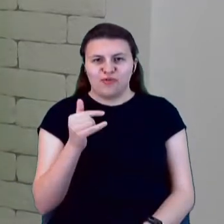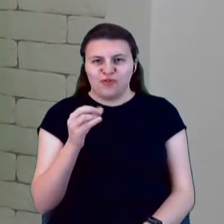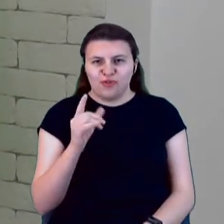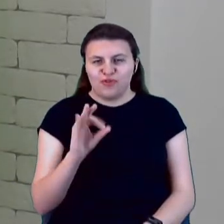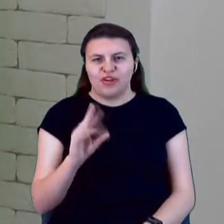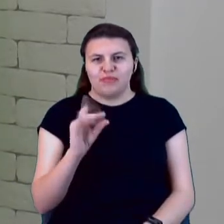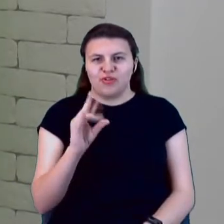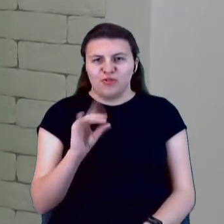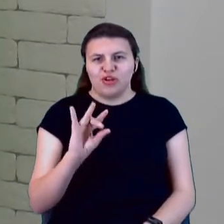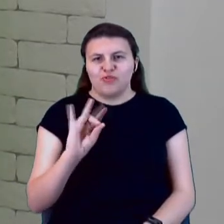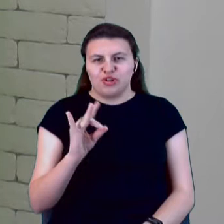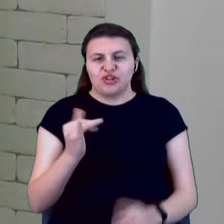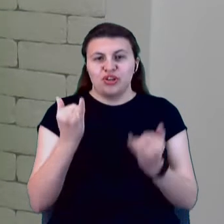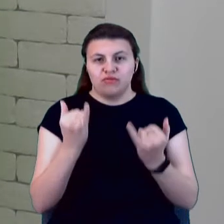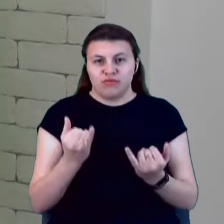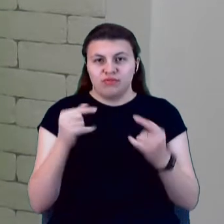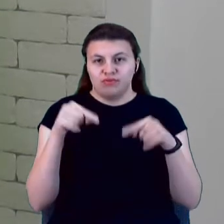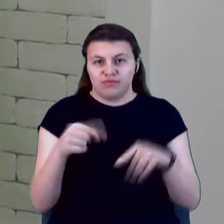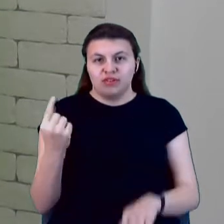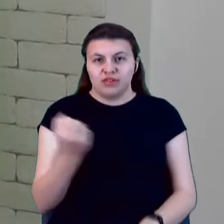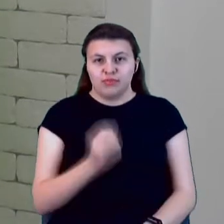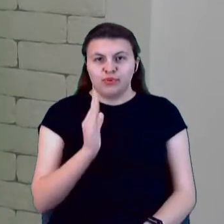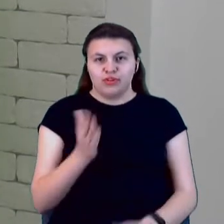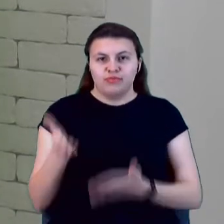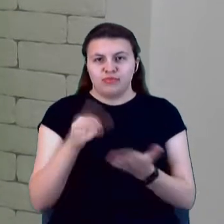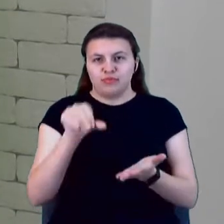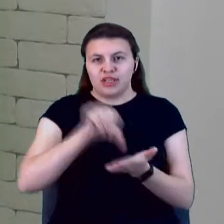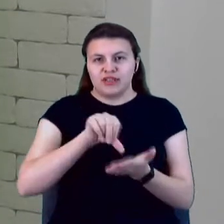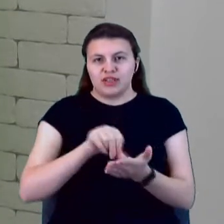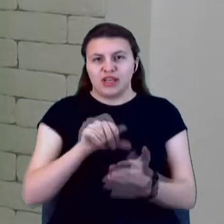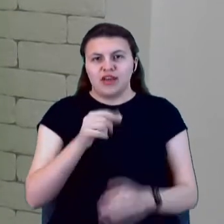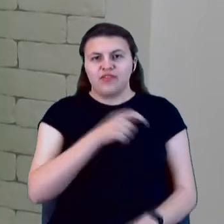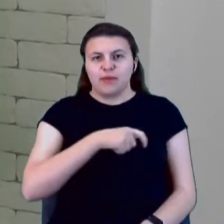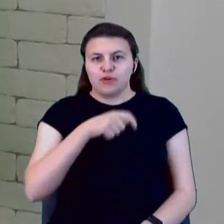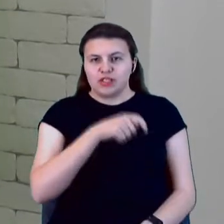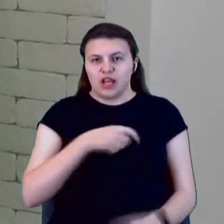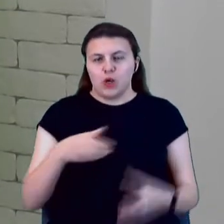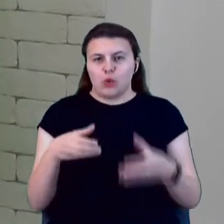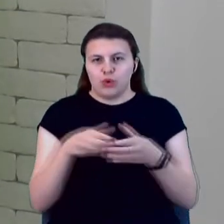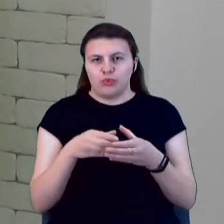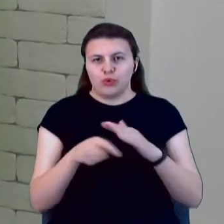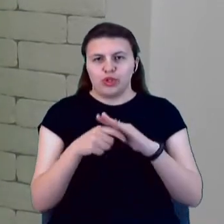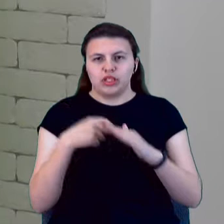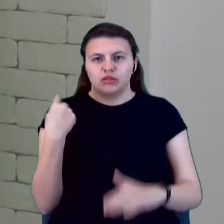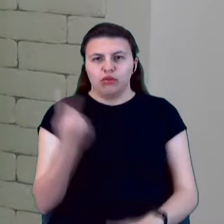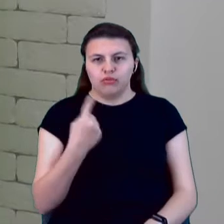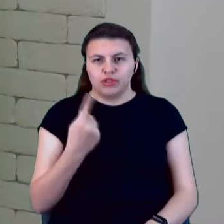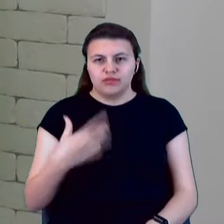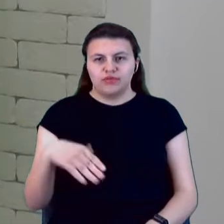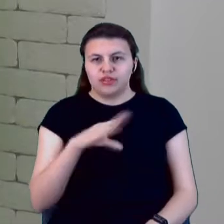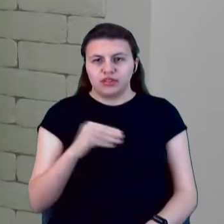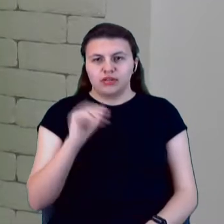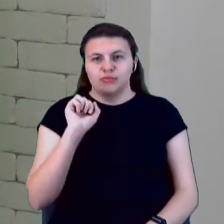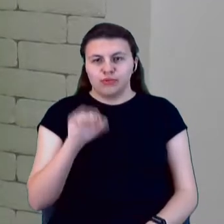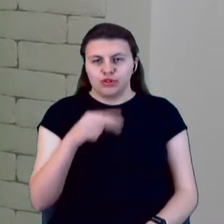цьому тижні ми будемо запрошувати представників в депутатський корпус по Донецькій області. Всі наші випуски, між іншим, можна передивитись на